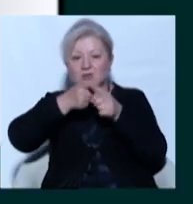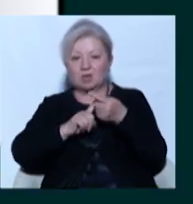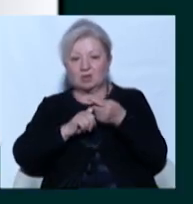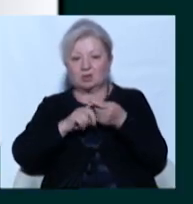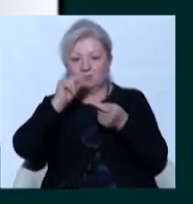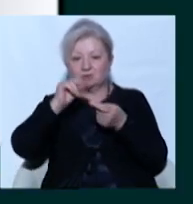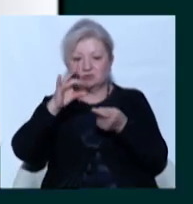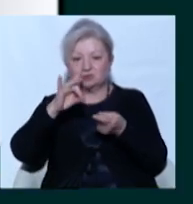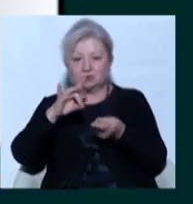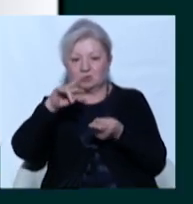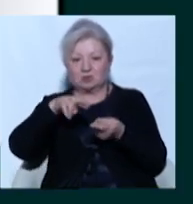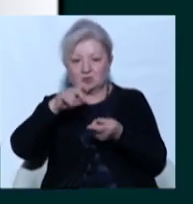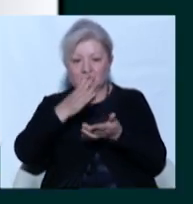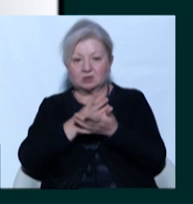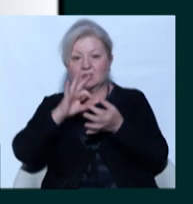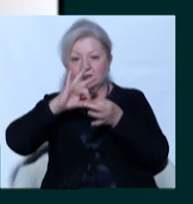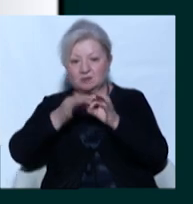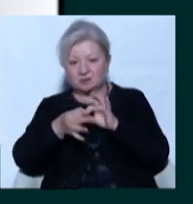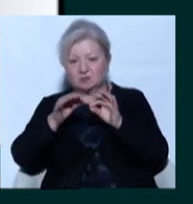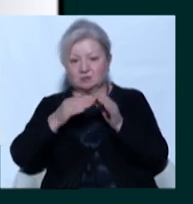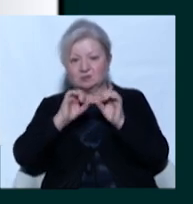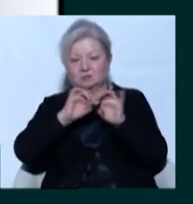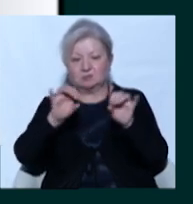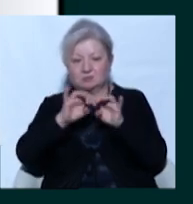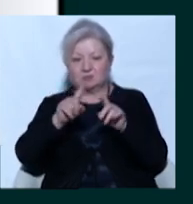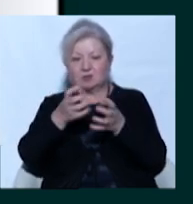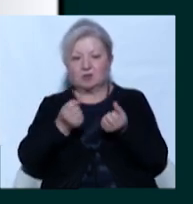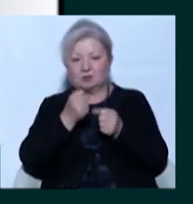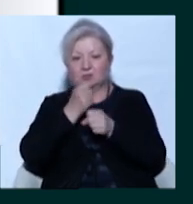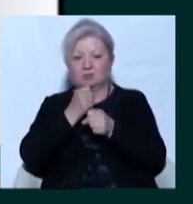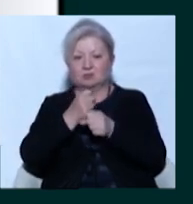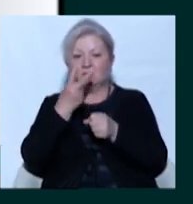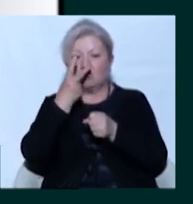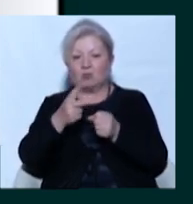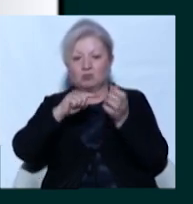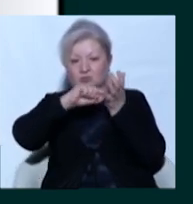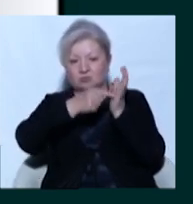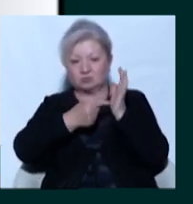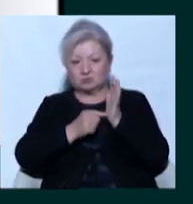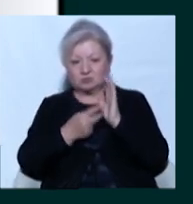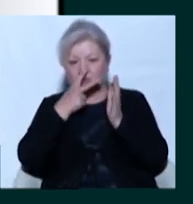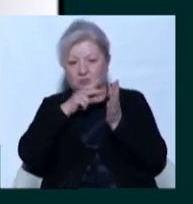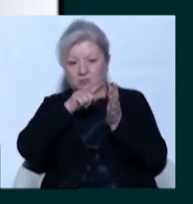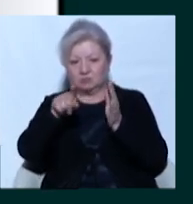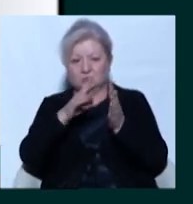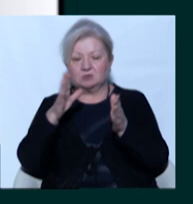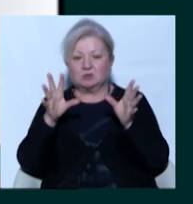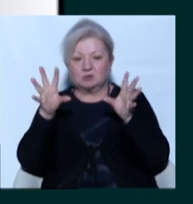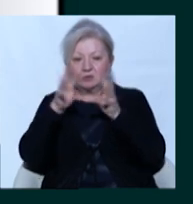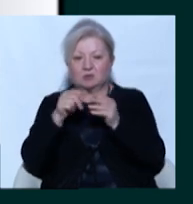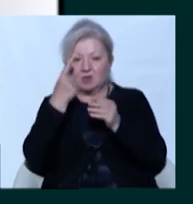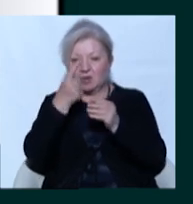დეტალურად. მოდით ასეთი რამე გავაკეთოთ. ავიღოთ ორი წერტილოვანი წყარო და მოვათავსოთ ერთ